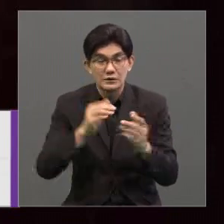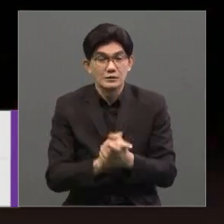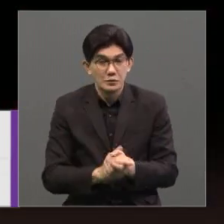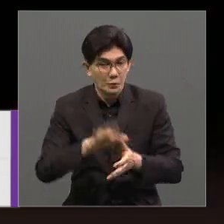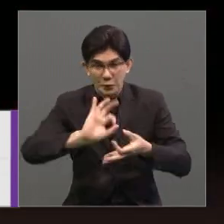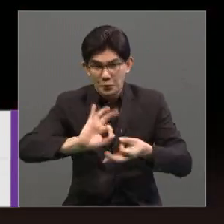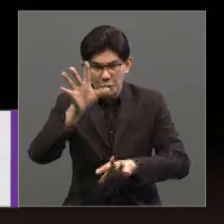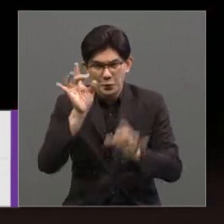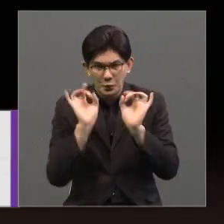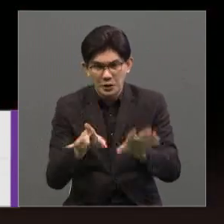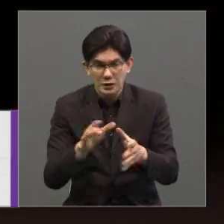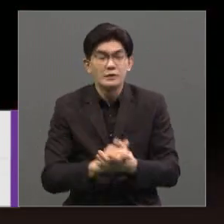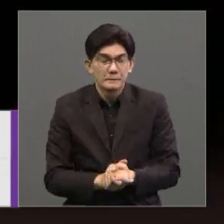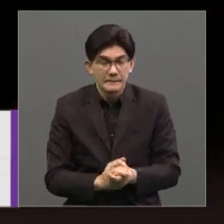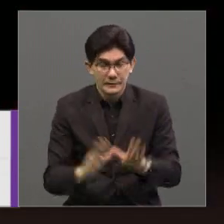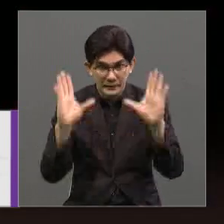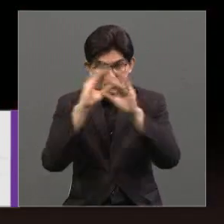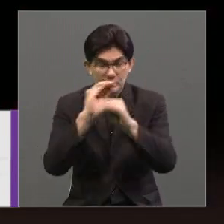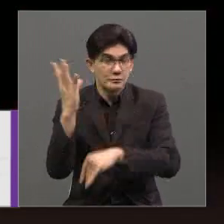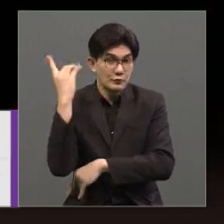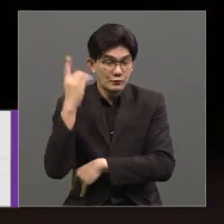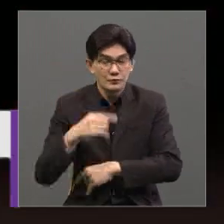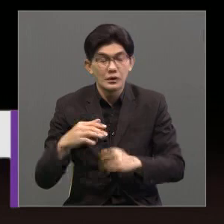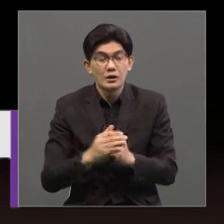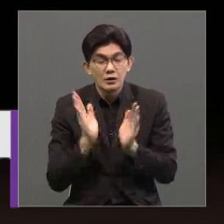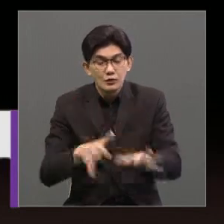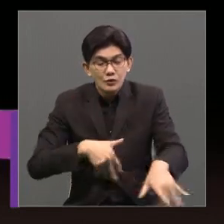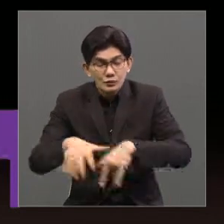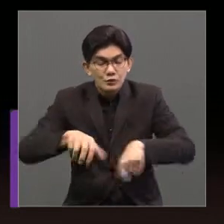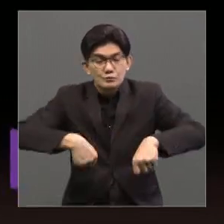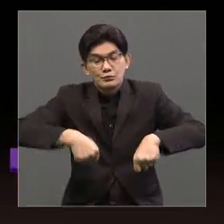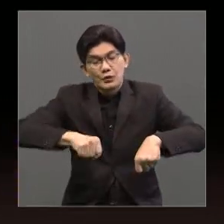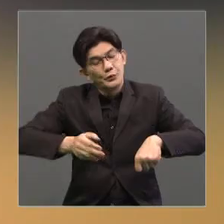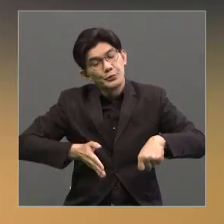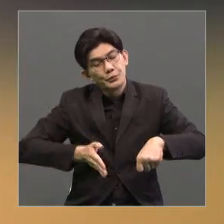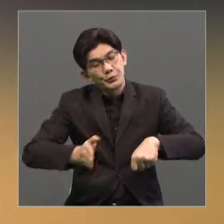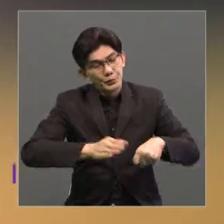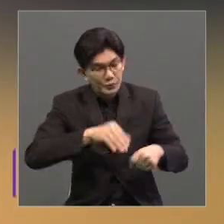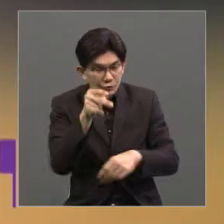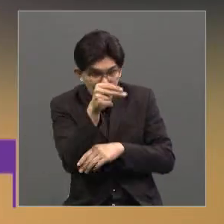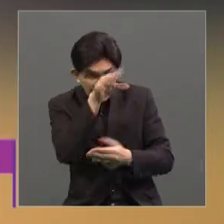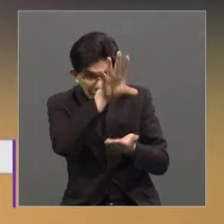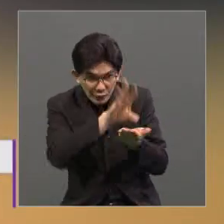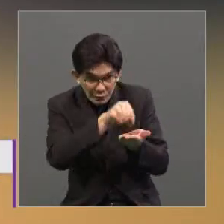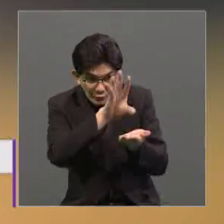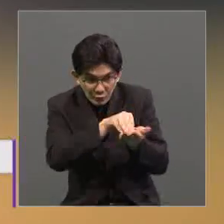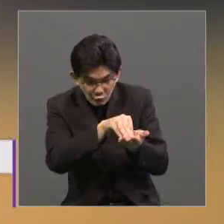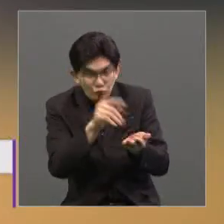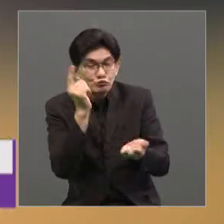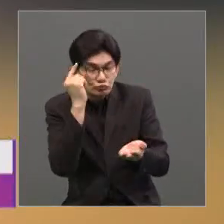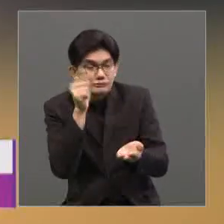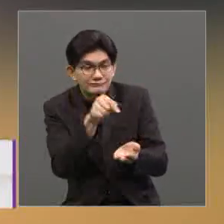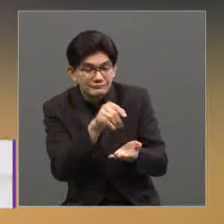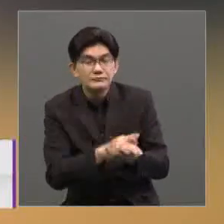แบบนี้เลยนะคะคือเมื่อคืนที่ผ่านมาเนี่ยชาวบ้านที่ขี่รถจักรยานยนต์ผ่านไปเขาบันทึกภาพเหตุการณ์ที่เกิดขึ้นไว้ได้ค่ะเ